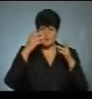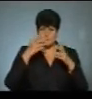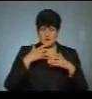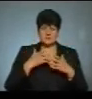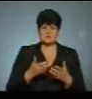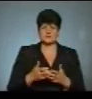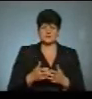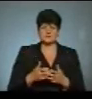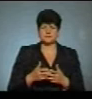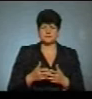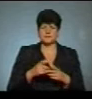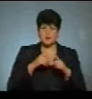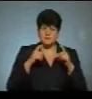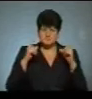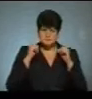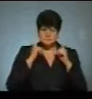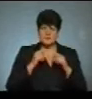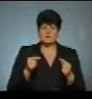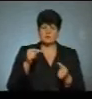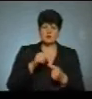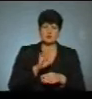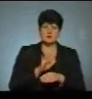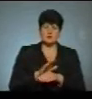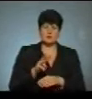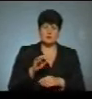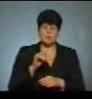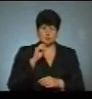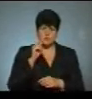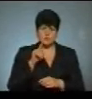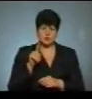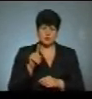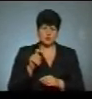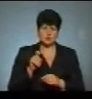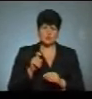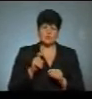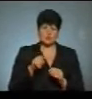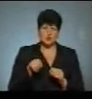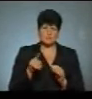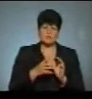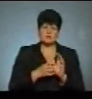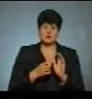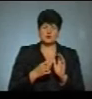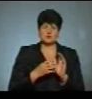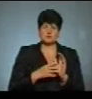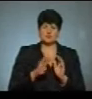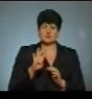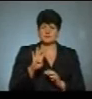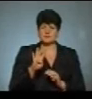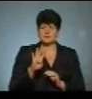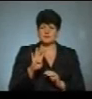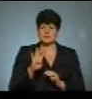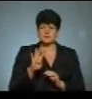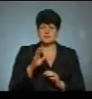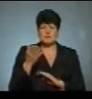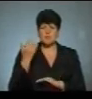щиток, відповідно до наказу МОЗ України номер 994. За попереднім